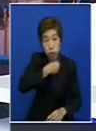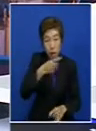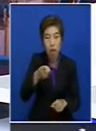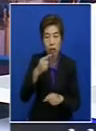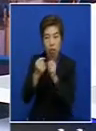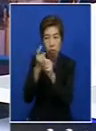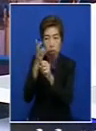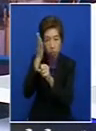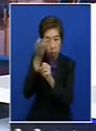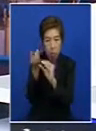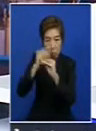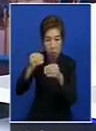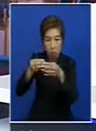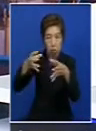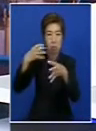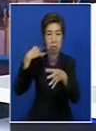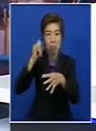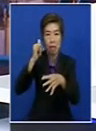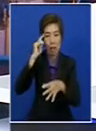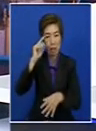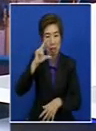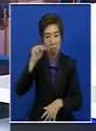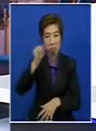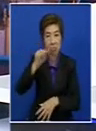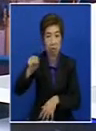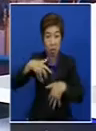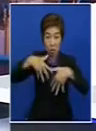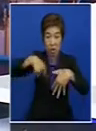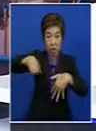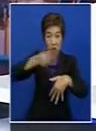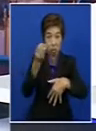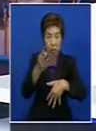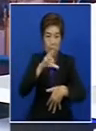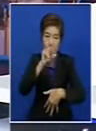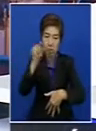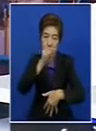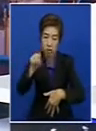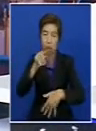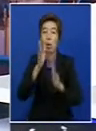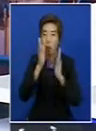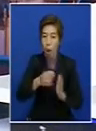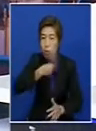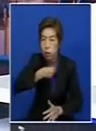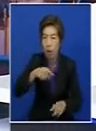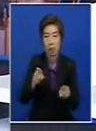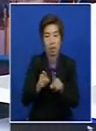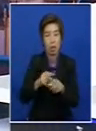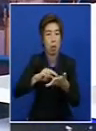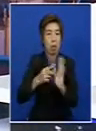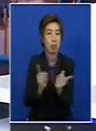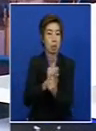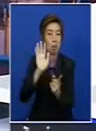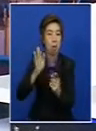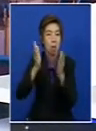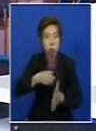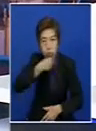จะเพิ่มมากขึ้นจะคิดอาจจะไปถึง 30% ของสัดส่วนประชากรทั้งหมดตรงนี้จะเจอเรื่องสังคมผู้สูงอายุแล้วนะ ค่ะก็น่าคิดนะคะว่